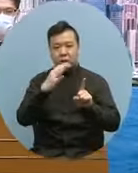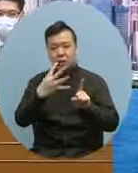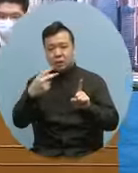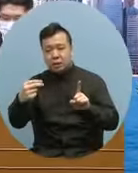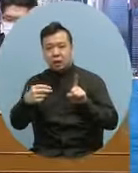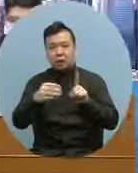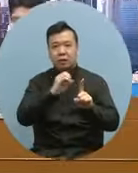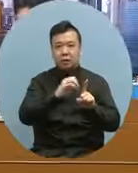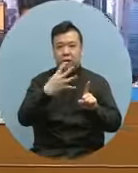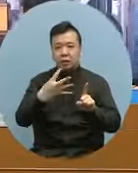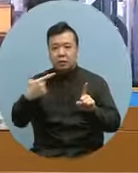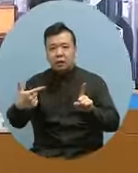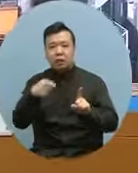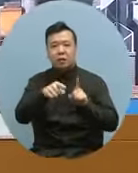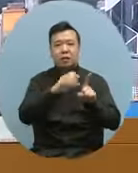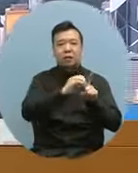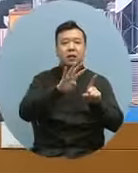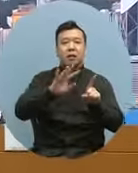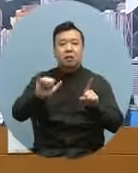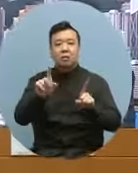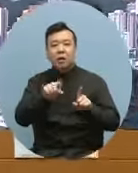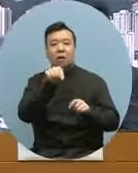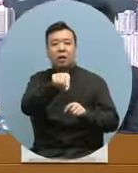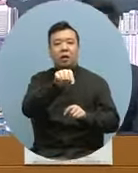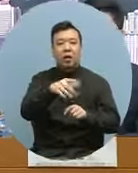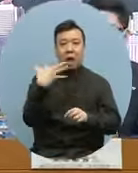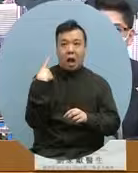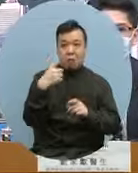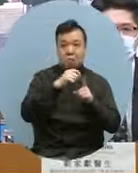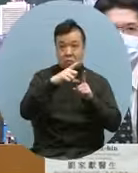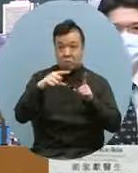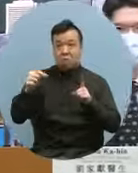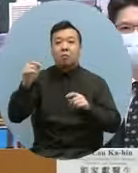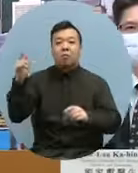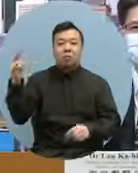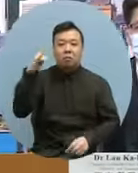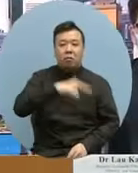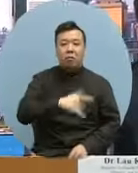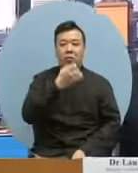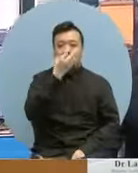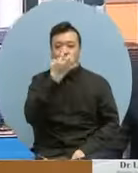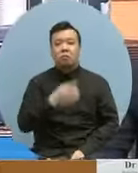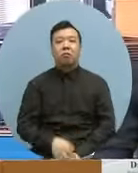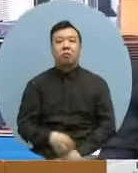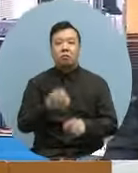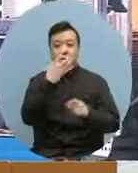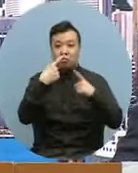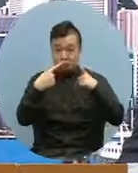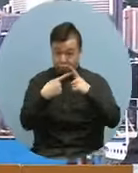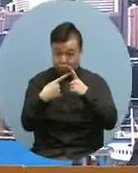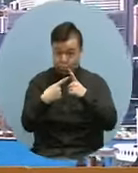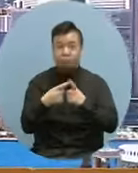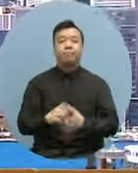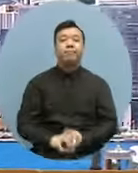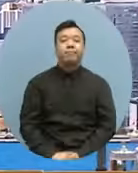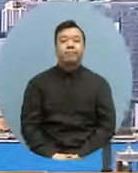啦。1046同埋1047咧都係琴日喺巴基斯坦返香港嘅香港居